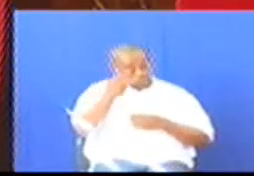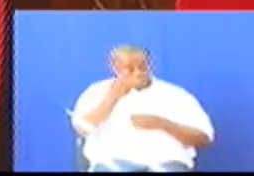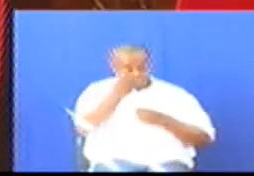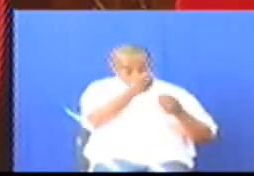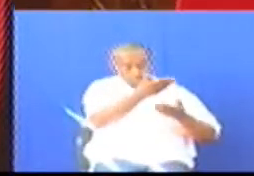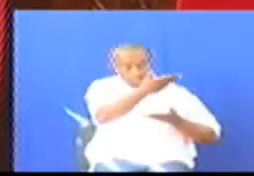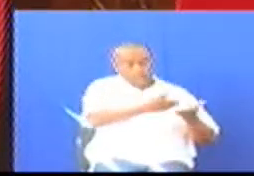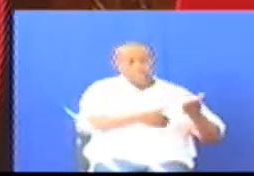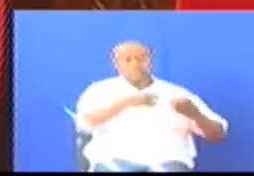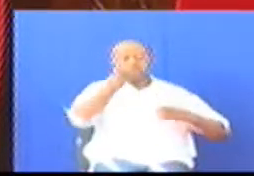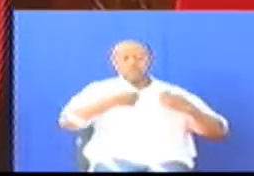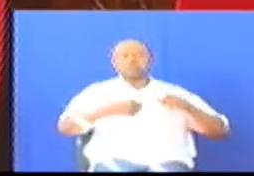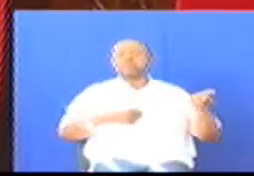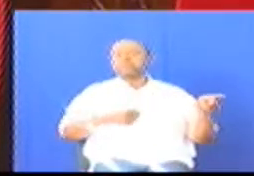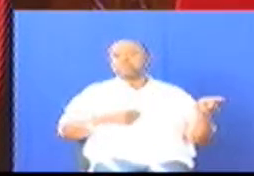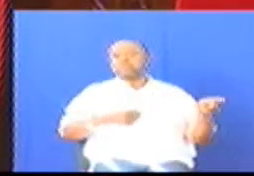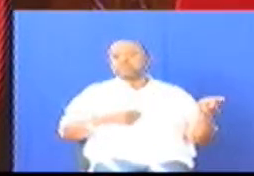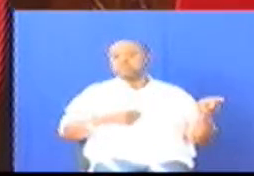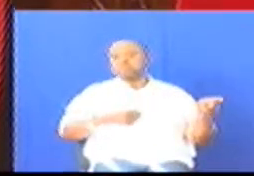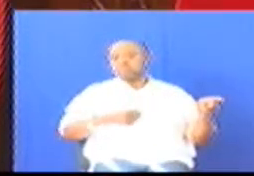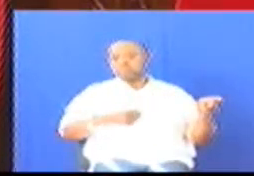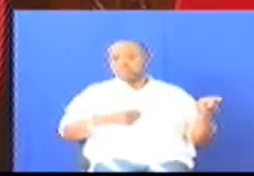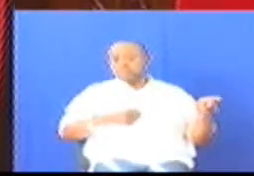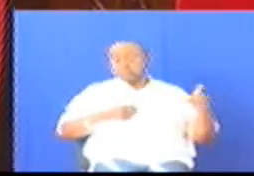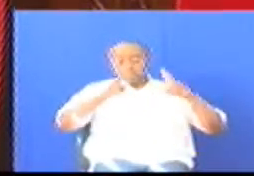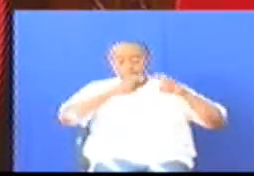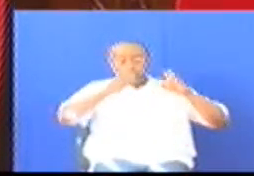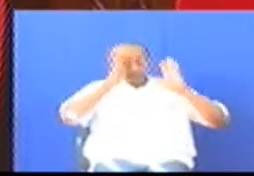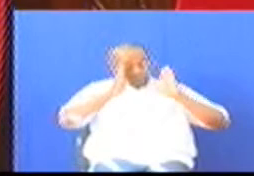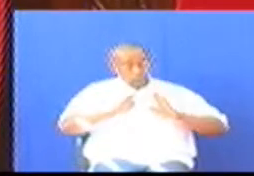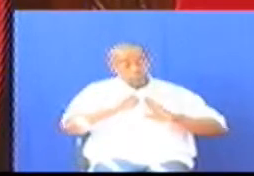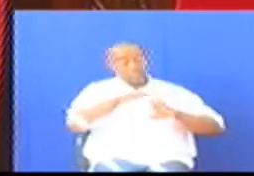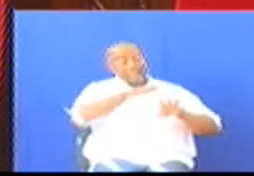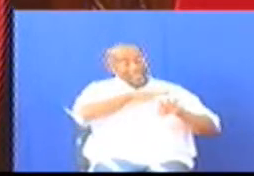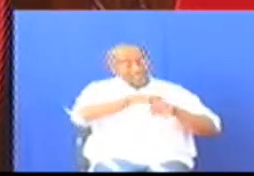kuikataa, CAG ameainisha maeneo ambayo